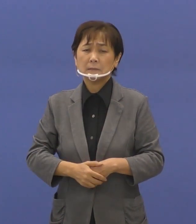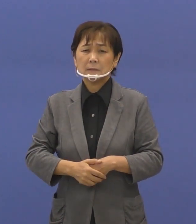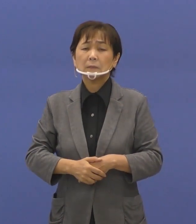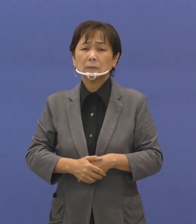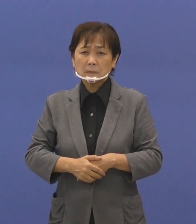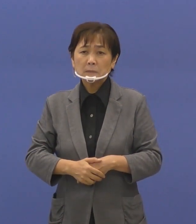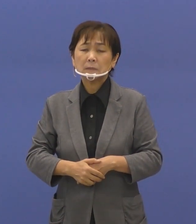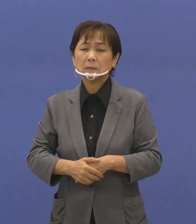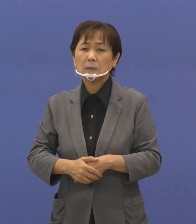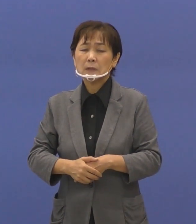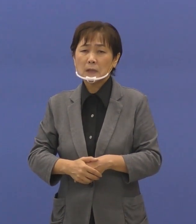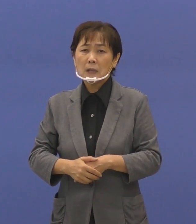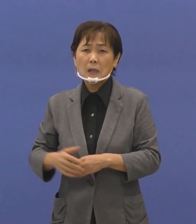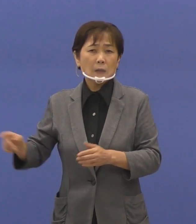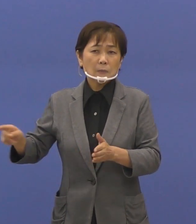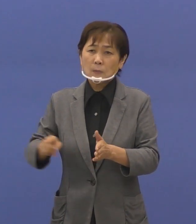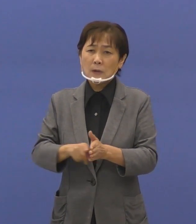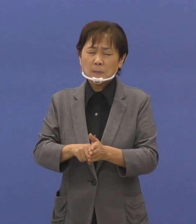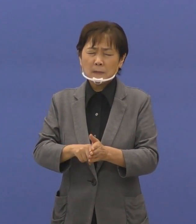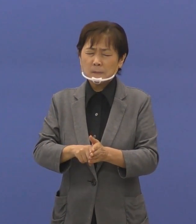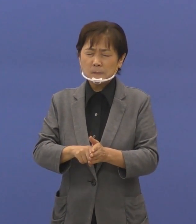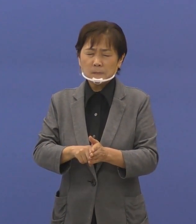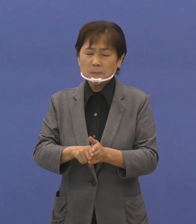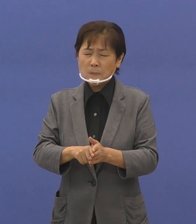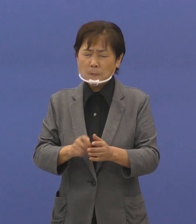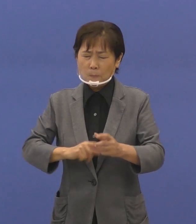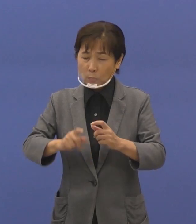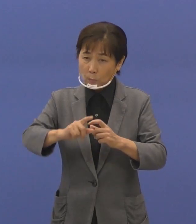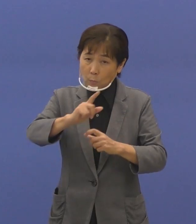防災体制の強化という方向